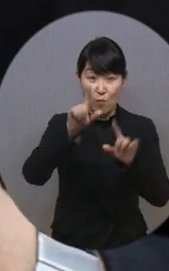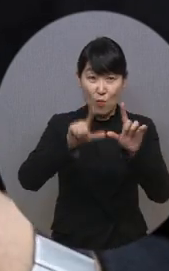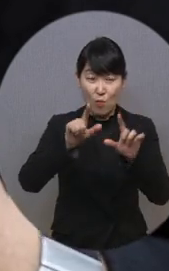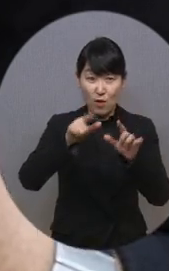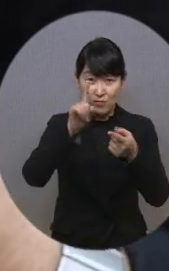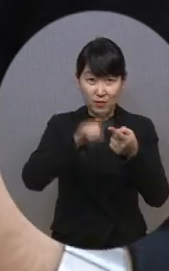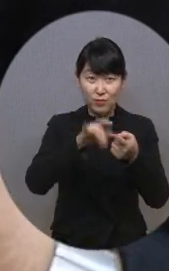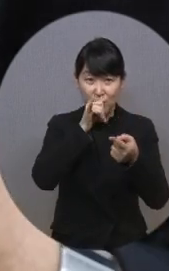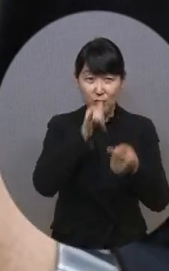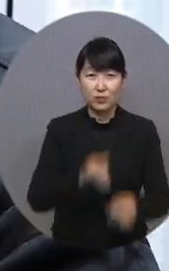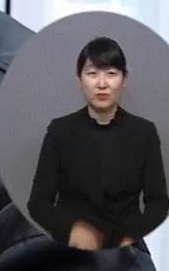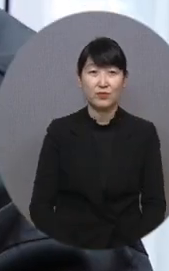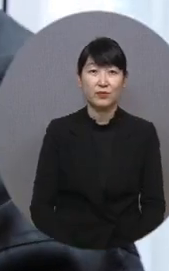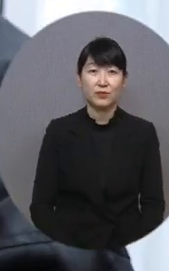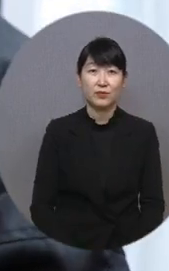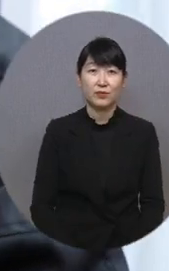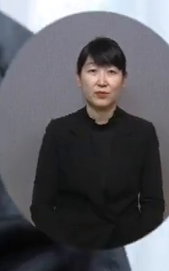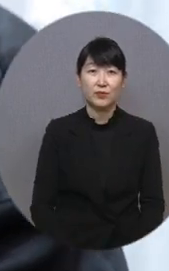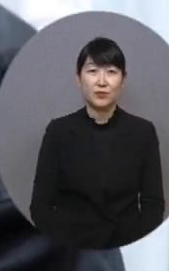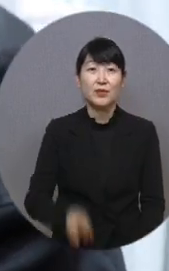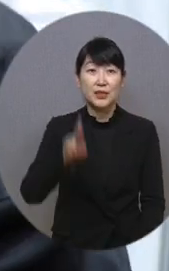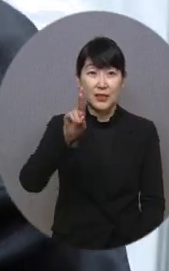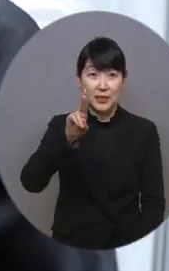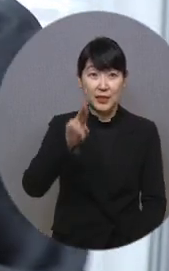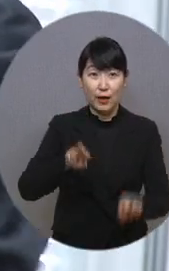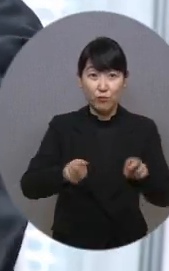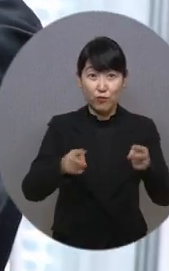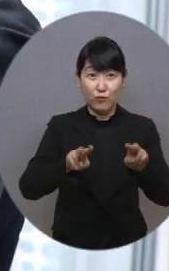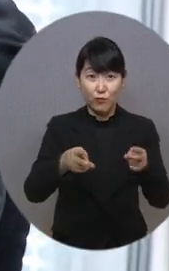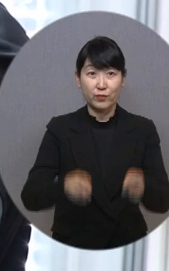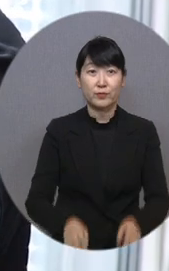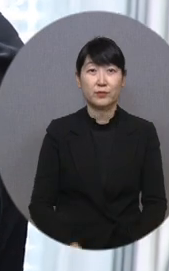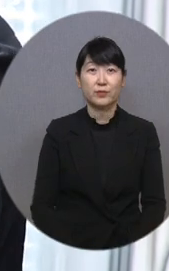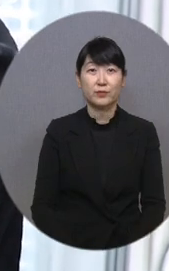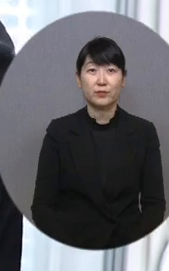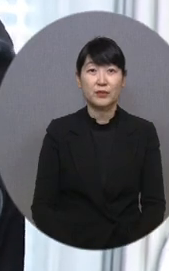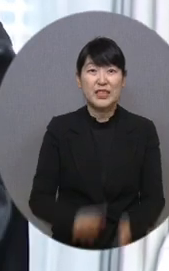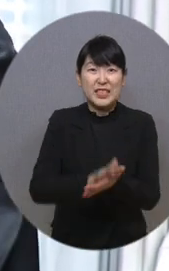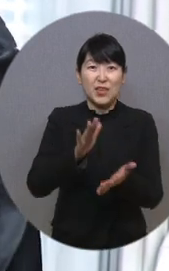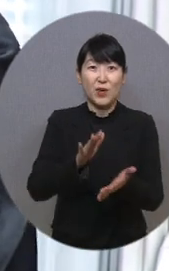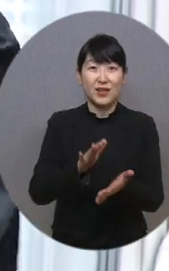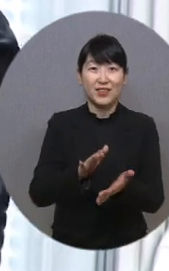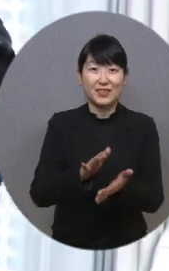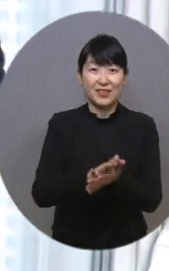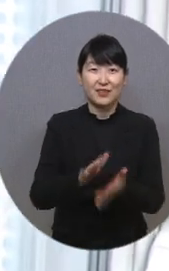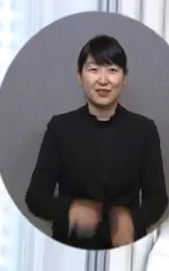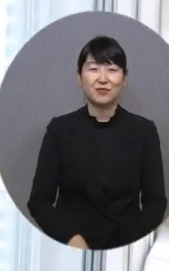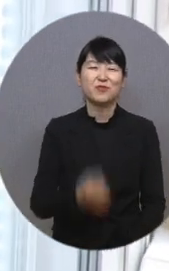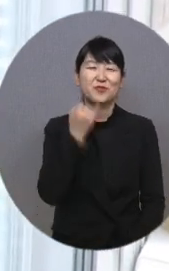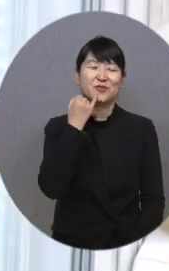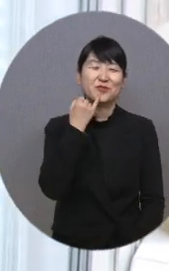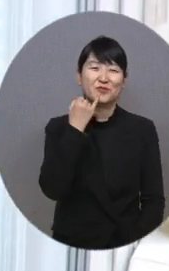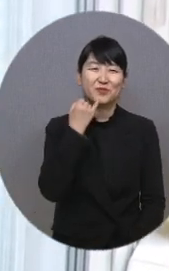인삼이 그대로 들어있어요. 인삼 불고기. 그냥 마시면 안 되는데, 뜨거워. 괜찮아요.